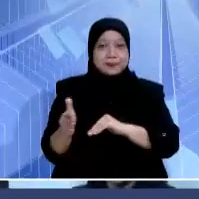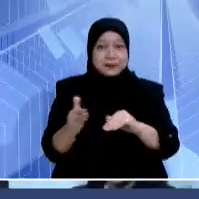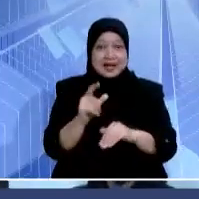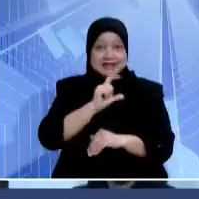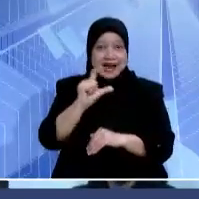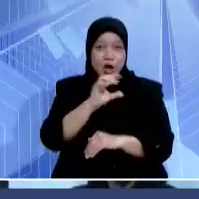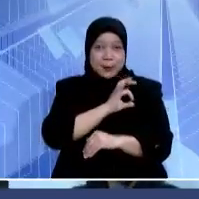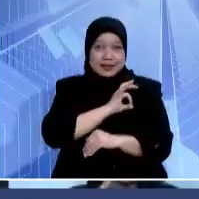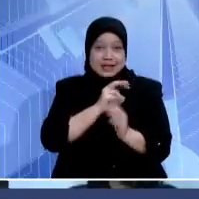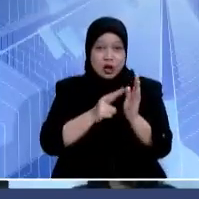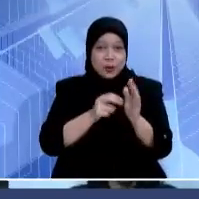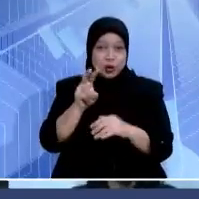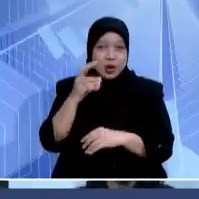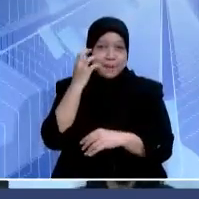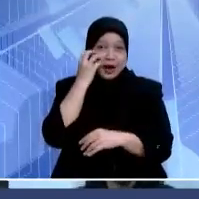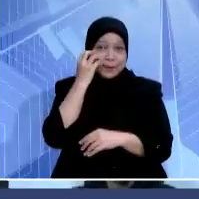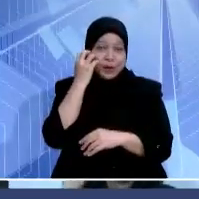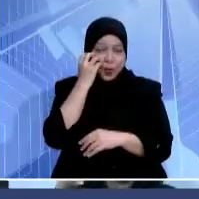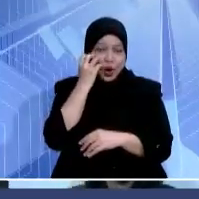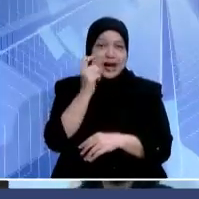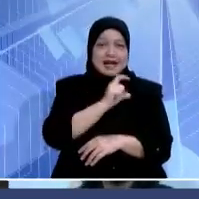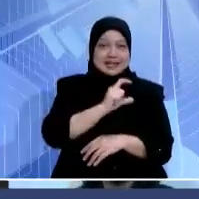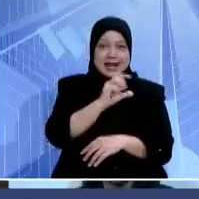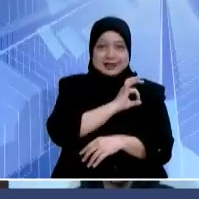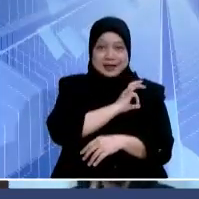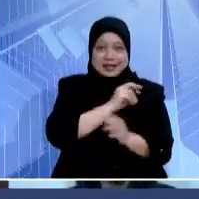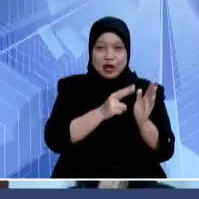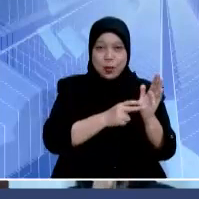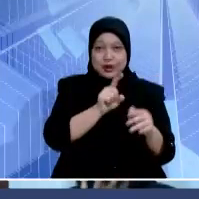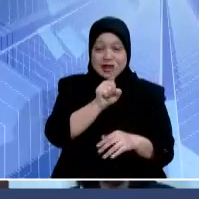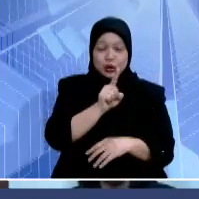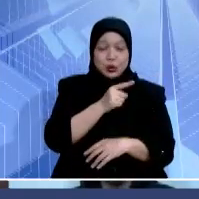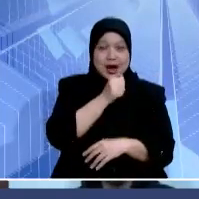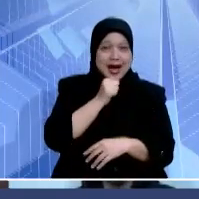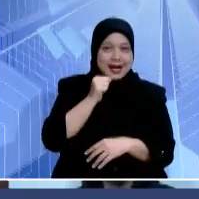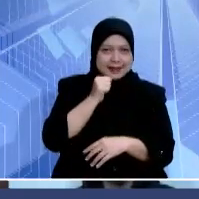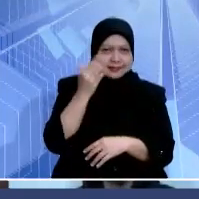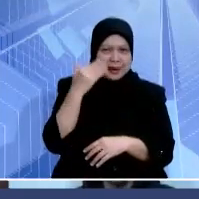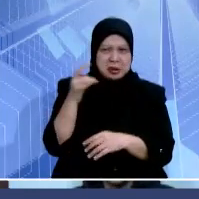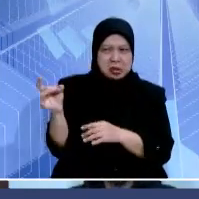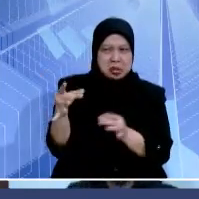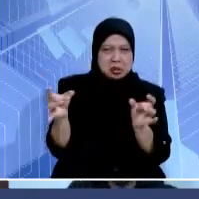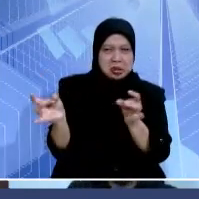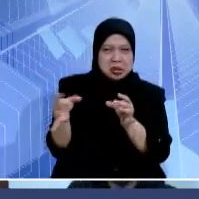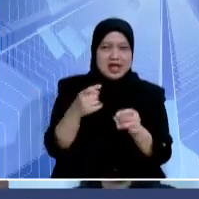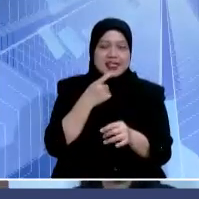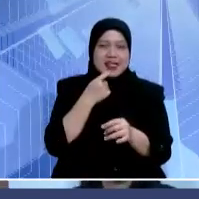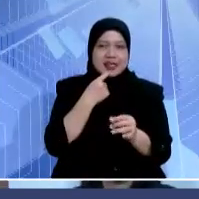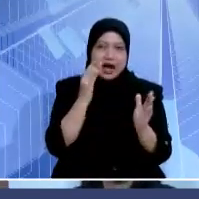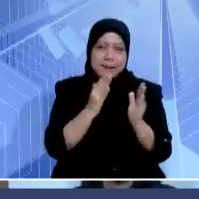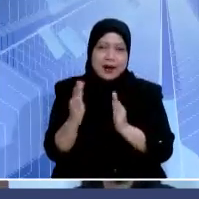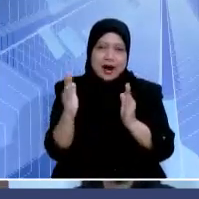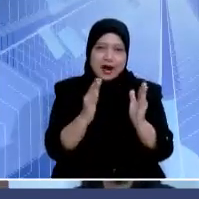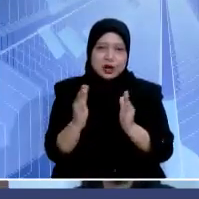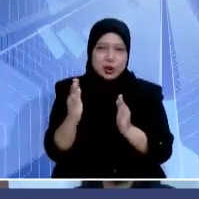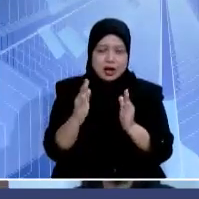capres nomor urut 2 Prabowo Subianto dan capres nomor urut 1 Anies Baswedan sempat saling sindir terkait pembenahan tata